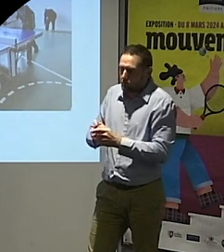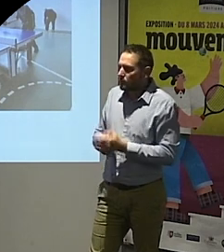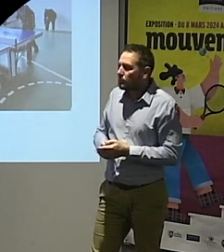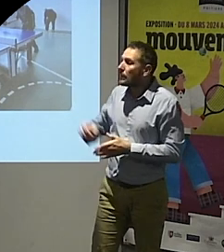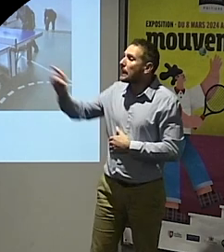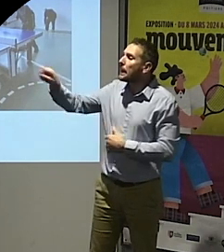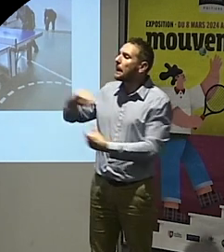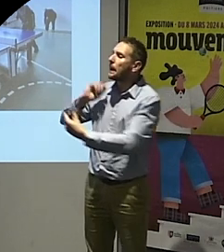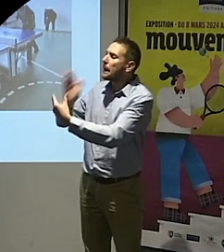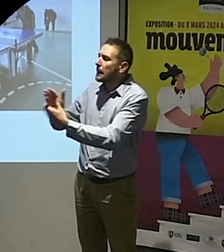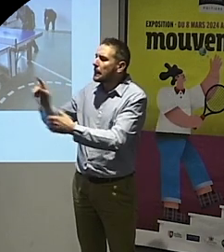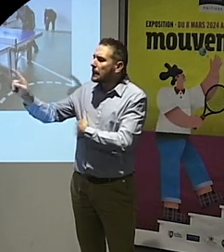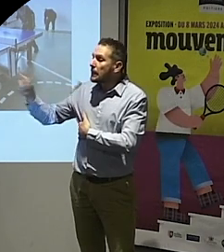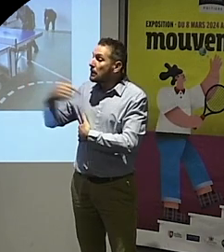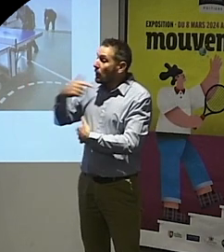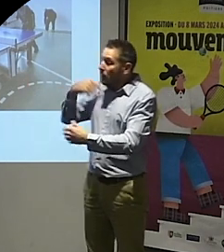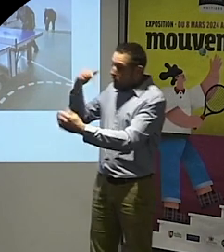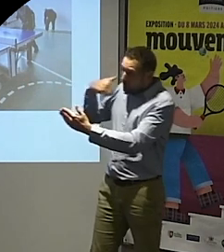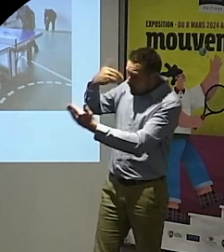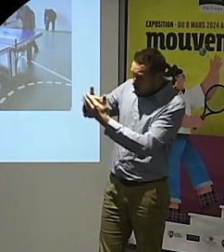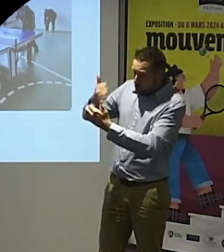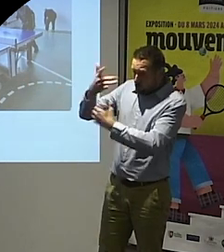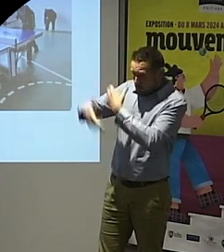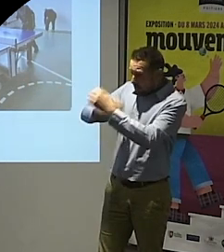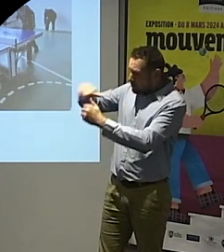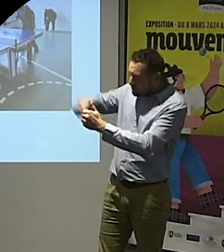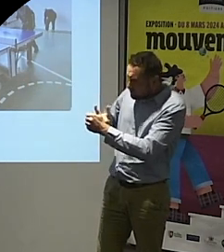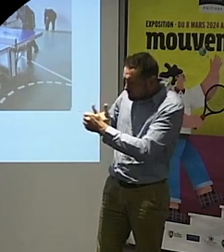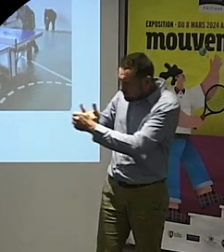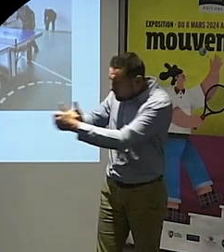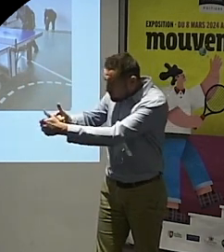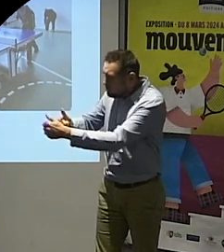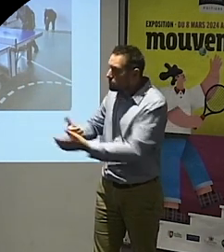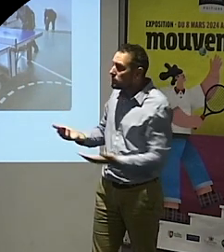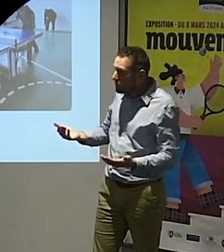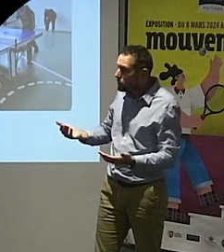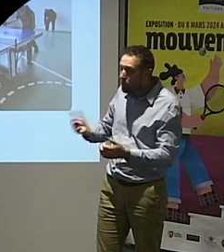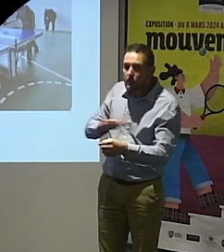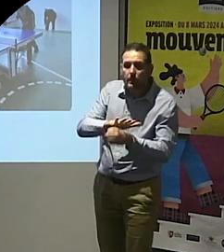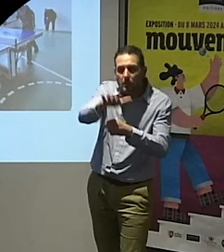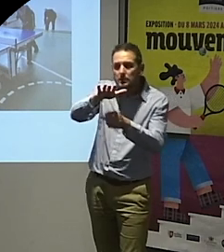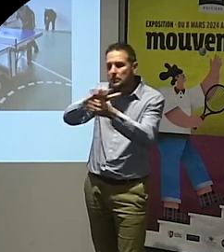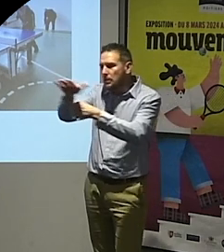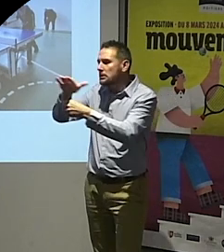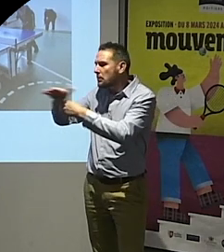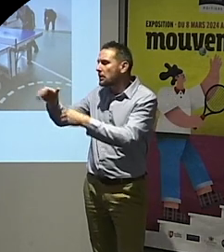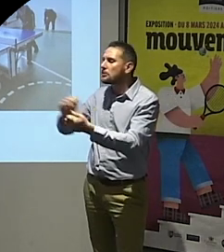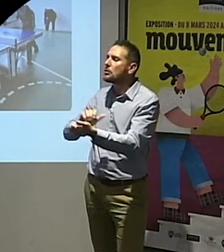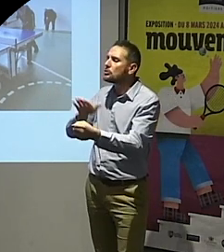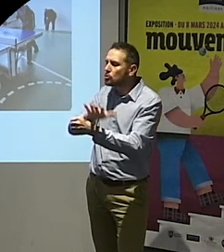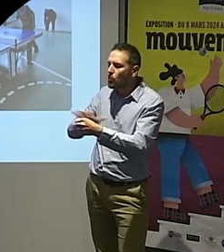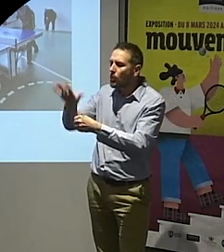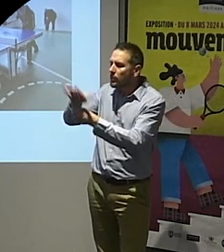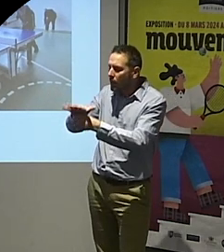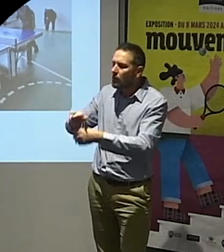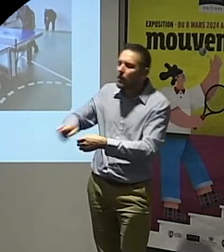Moi qui lui suis là depuis plusieurs années, c'est vrai qu'à chaque fois, c'est un nouveau lieu. Quand on va en championnat de France, alors les championnats régionaux, on